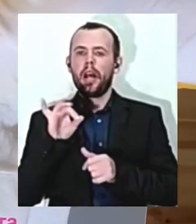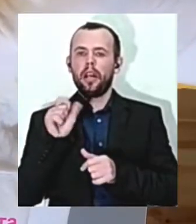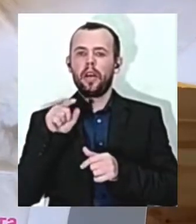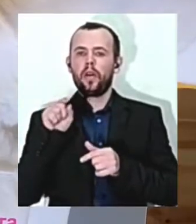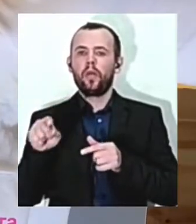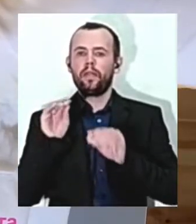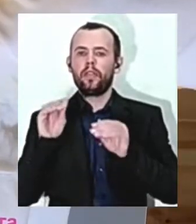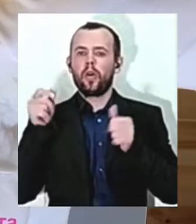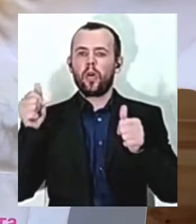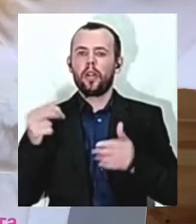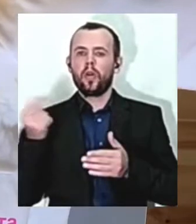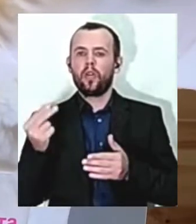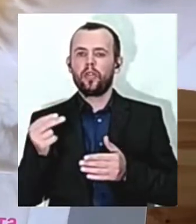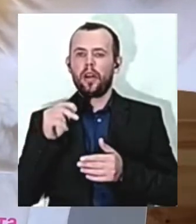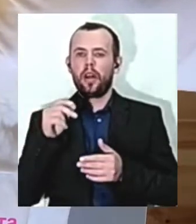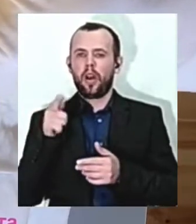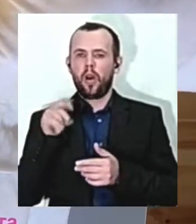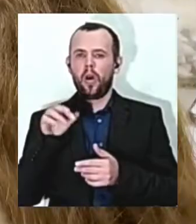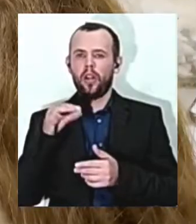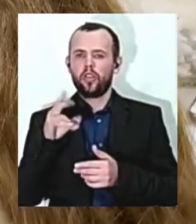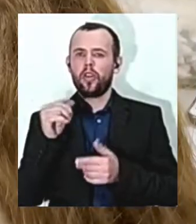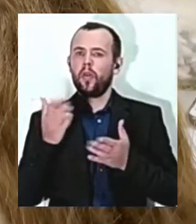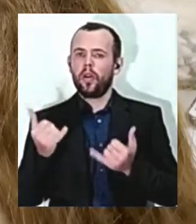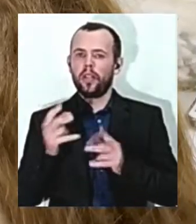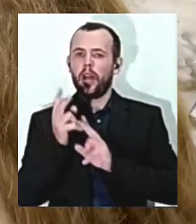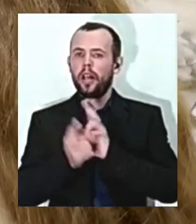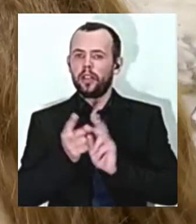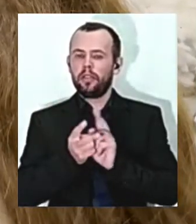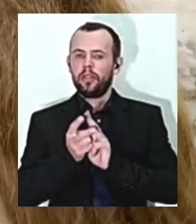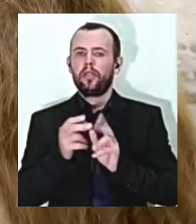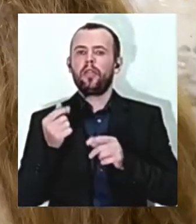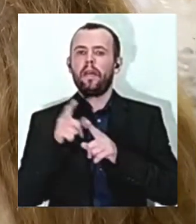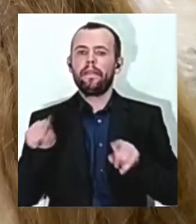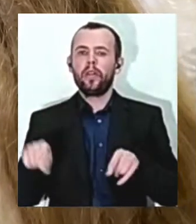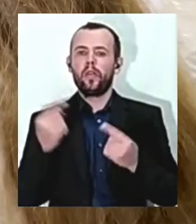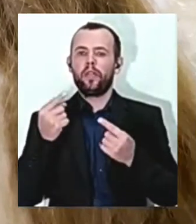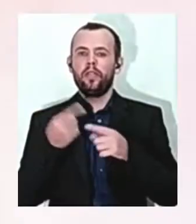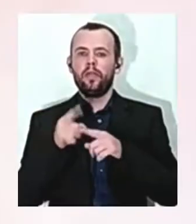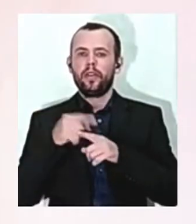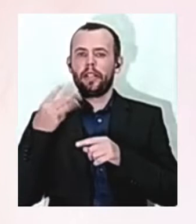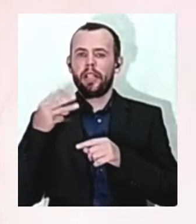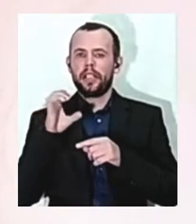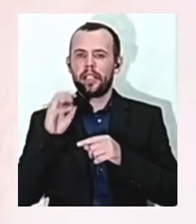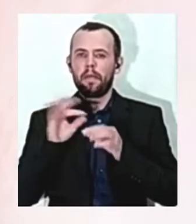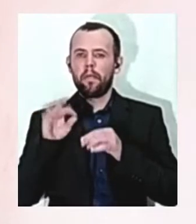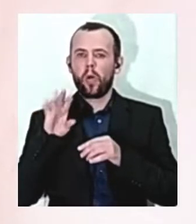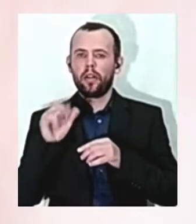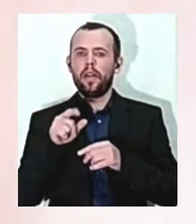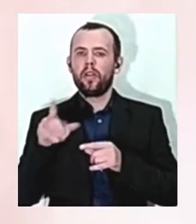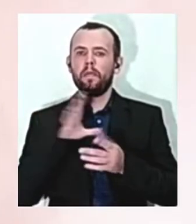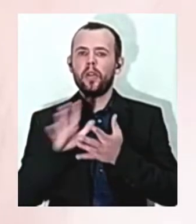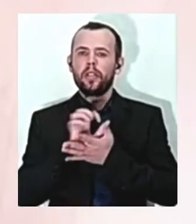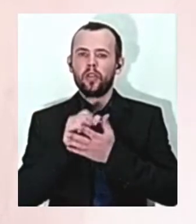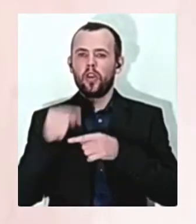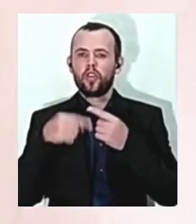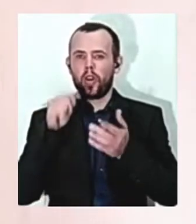Лейбе Гольдштейна, яку наразі реставрують. Майстри відновлюють втрачені 30 сантиметрів полотна. Вони були знищені через потрапляння опадів та